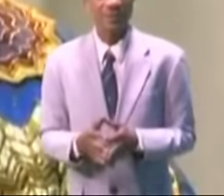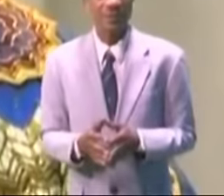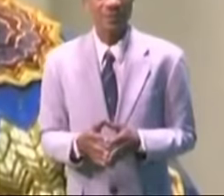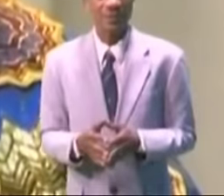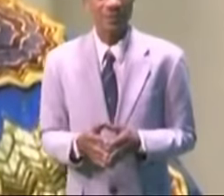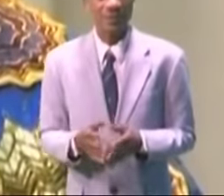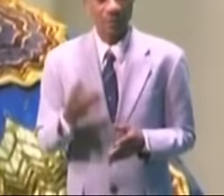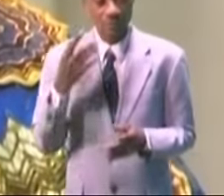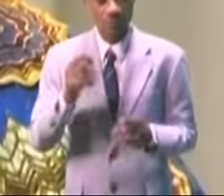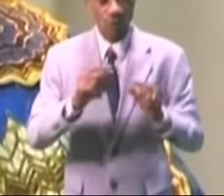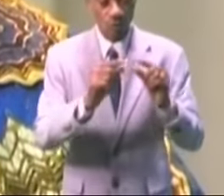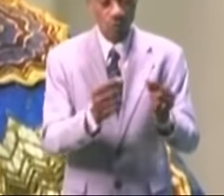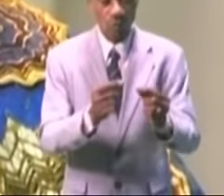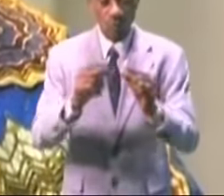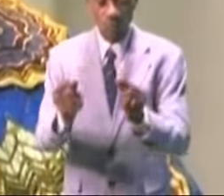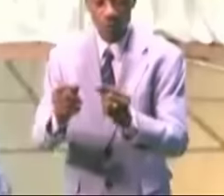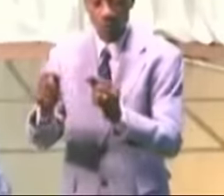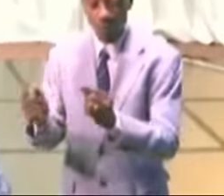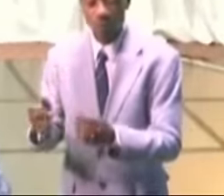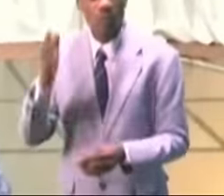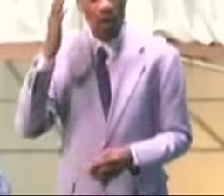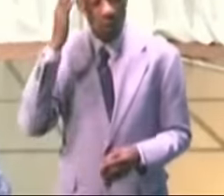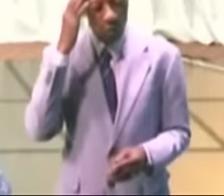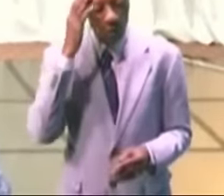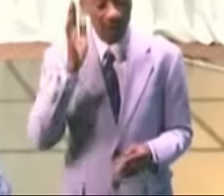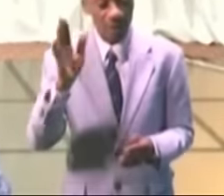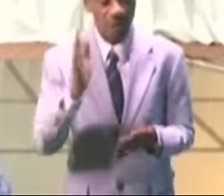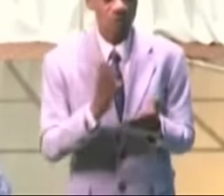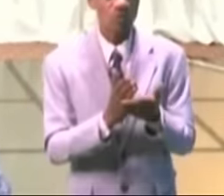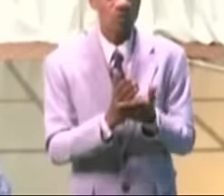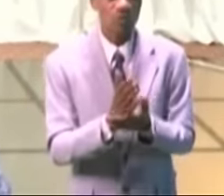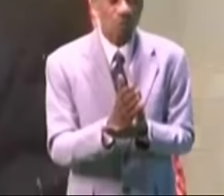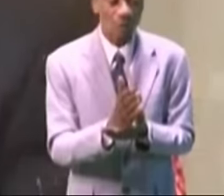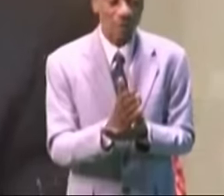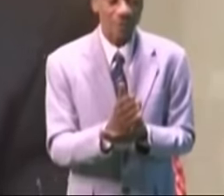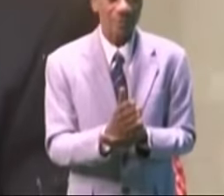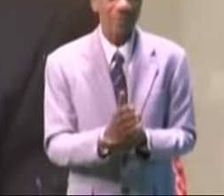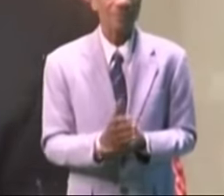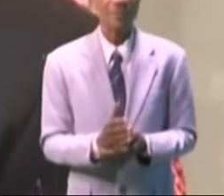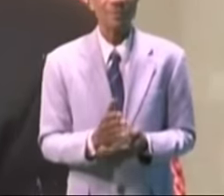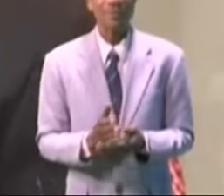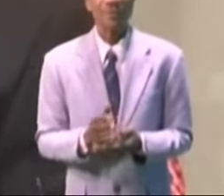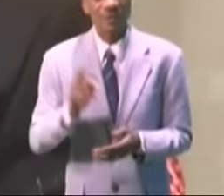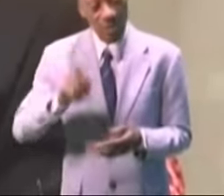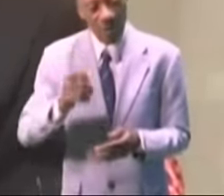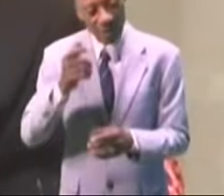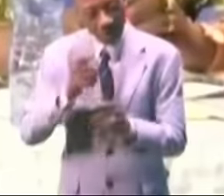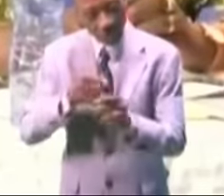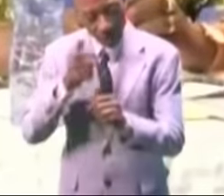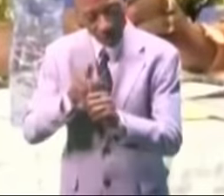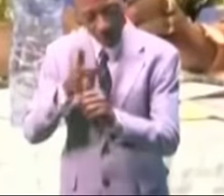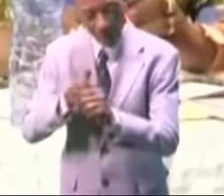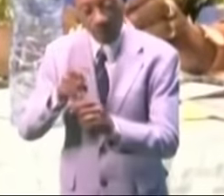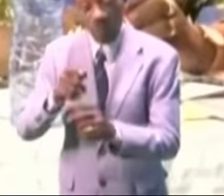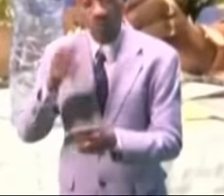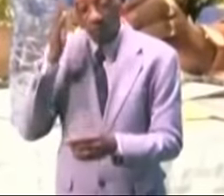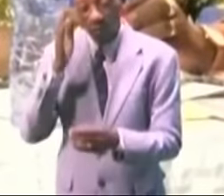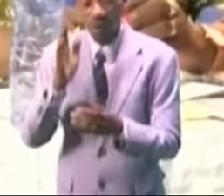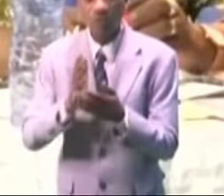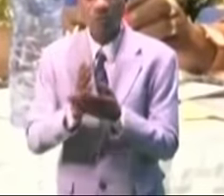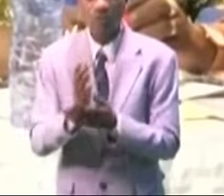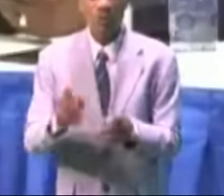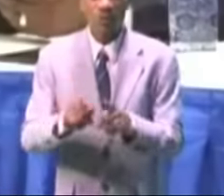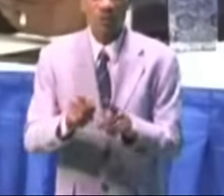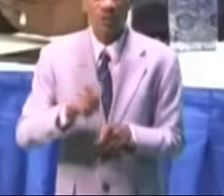chacune des parties de connaître ses droits et ses compétences dans la limite du possible. Ou mieux encore, connaître les obligations de